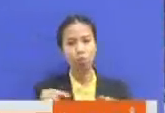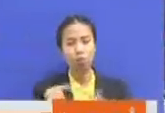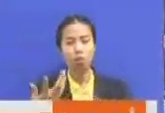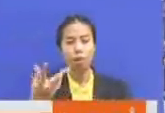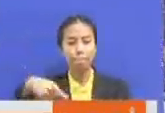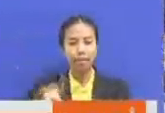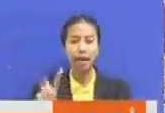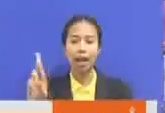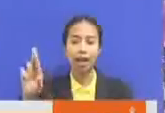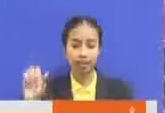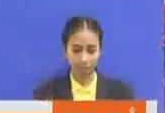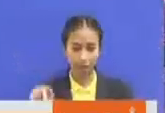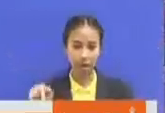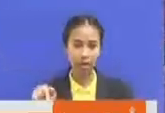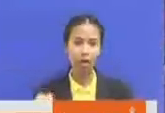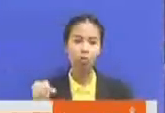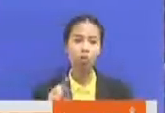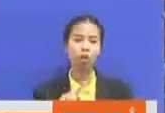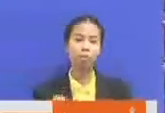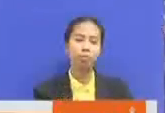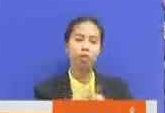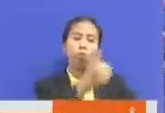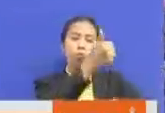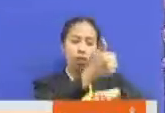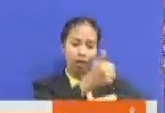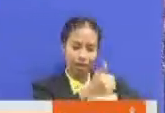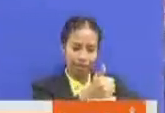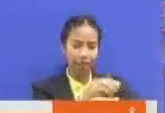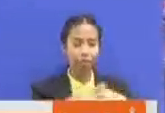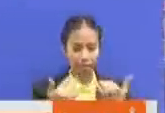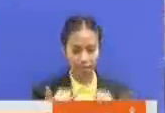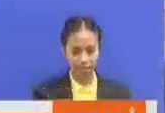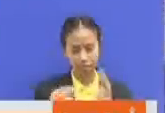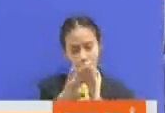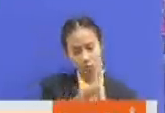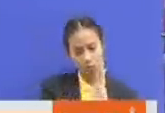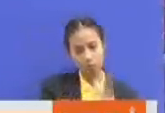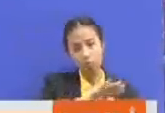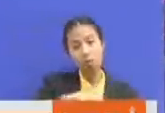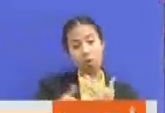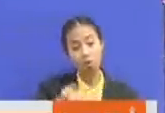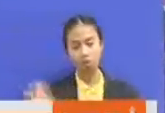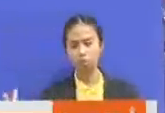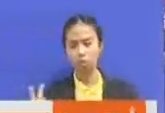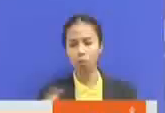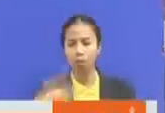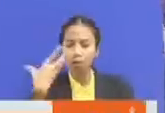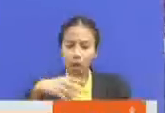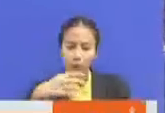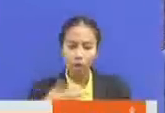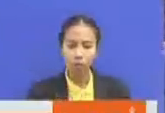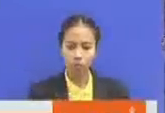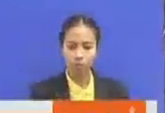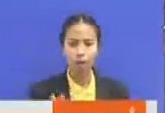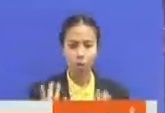ซึ่งหาเกี่ยวกับสวเมื่อวานนี้นะคะก็ใช้เวลาไปไม่มากค่ะเพียง 1ชั่วโมงเท่านั้นนะคะเนื่องจากว่าไม่มีการเสนอชื่อเข้า